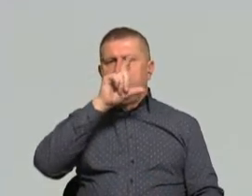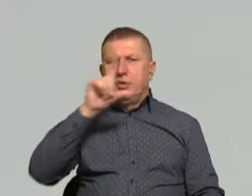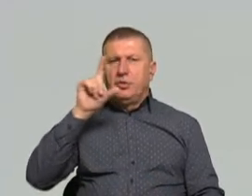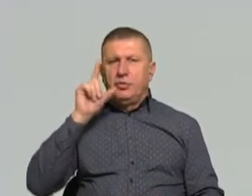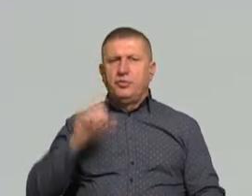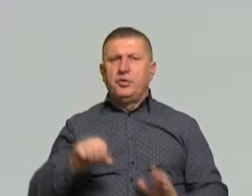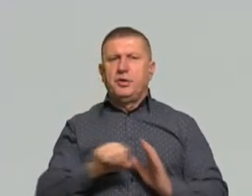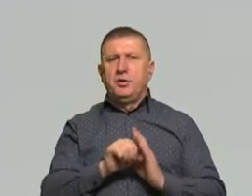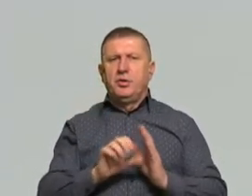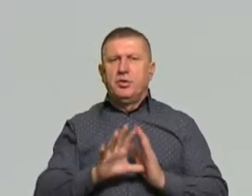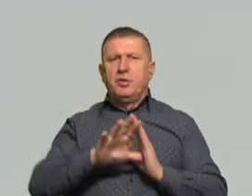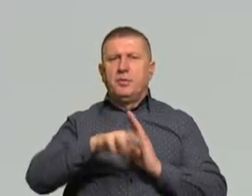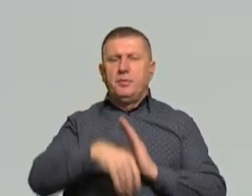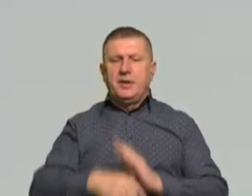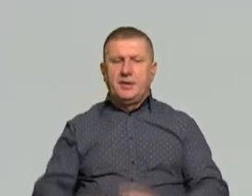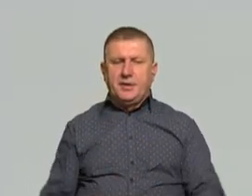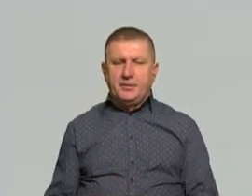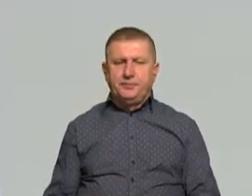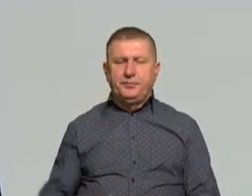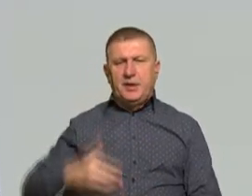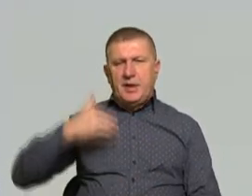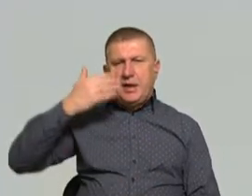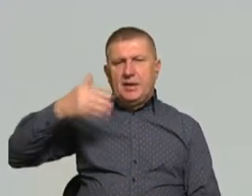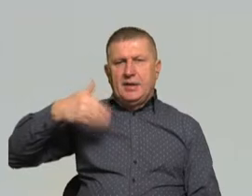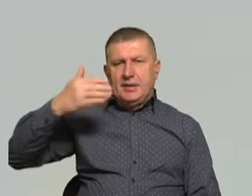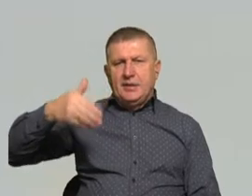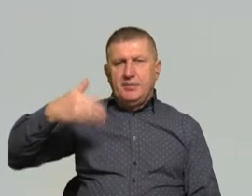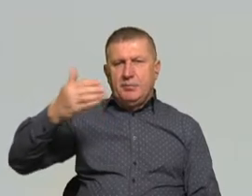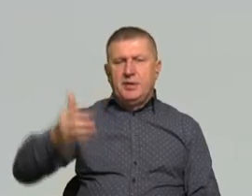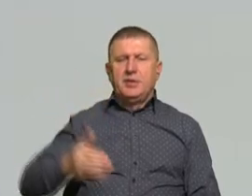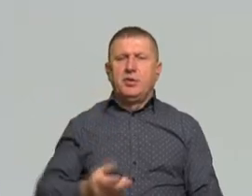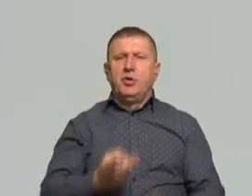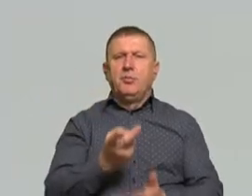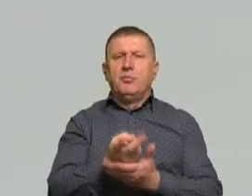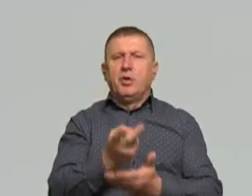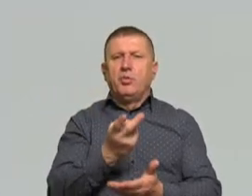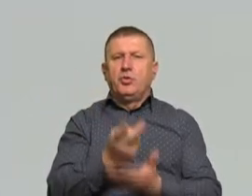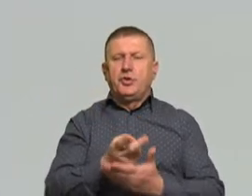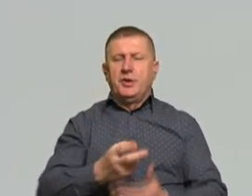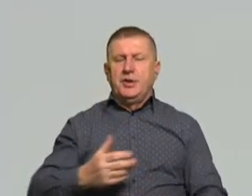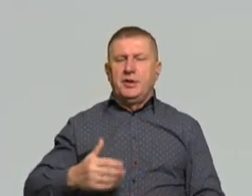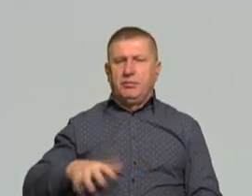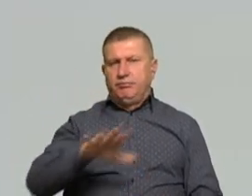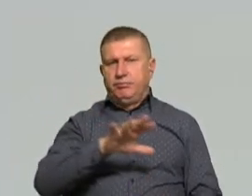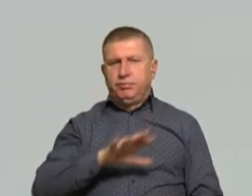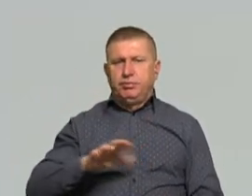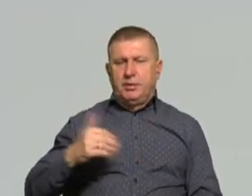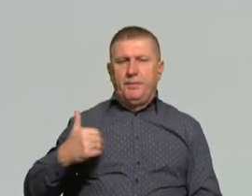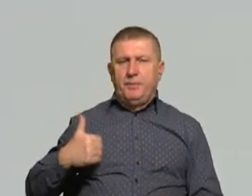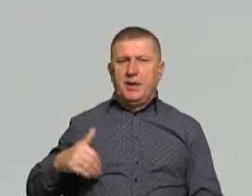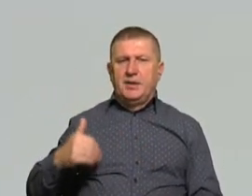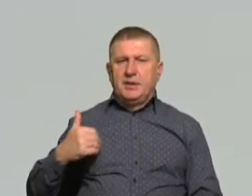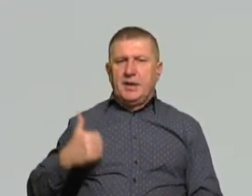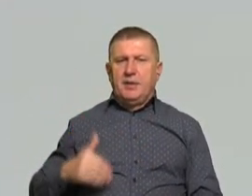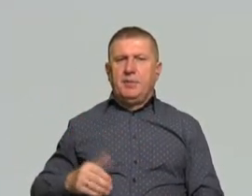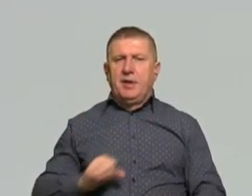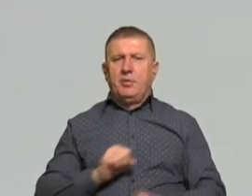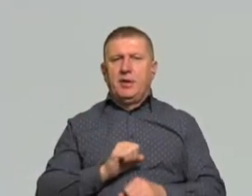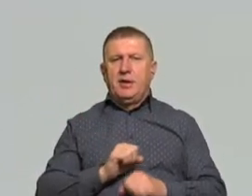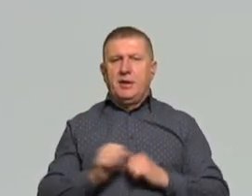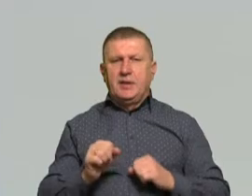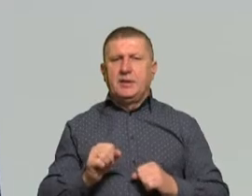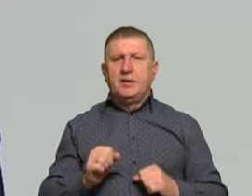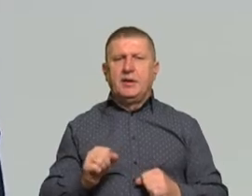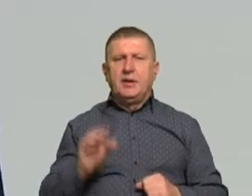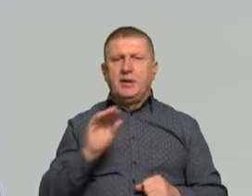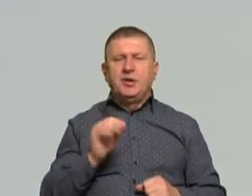do miasta. I rzeczywiście akademickość oraz położenie geograficzne to są te dwa atuty, które moim zdaniem nie są